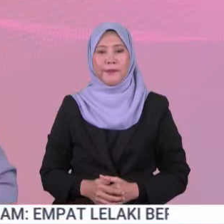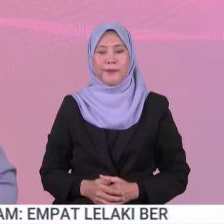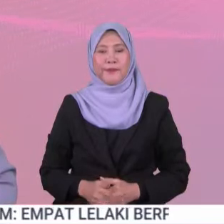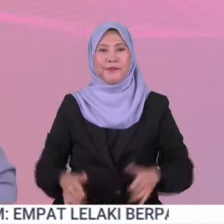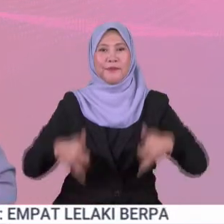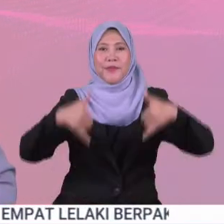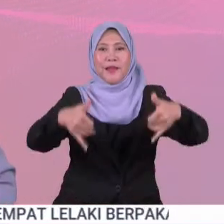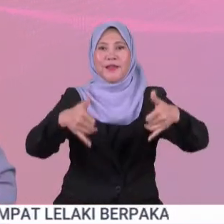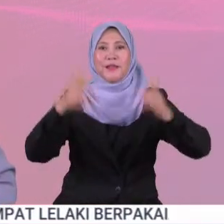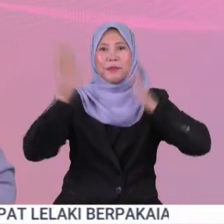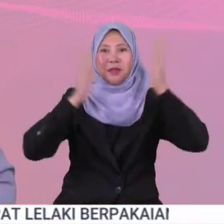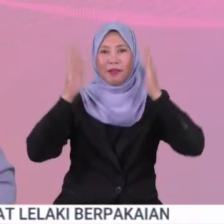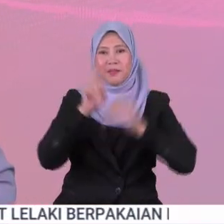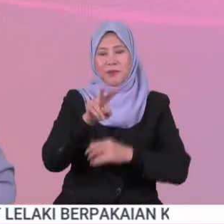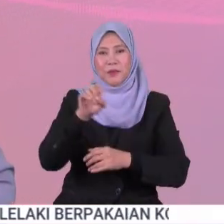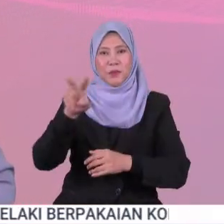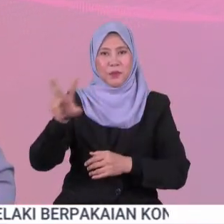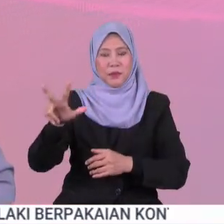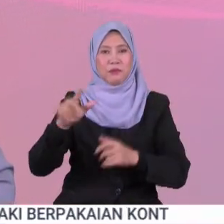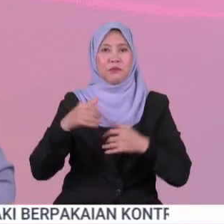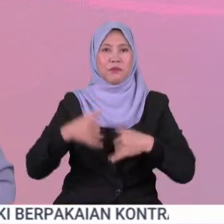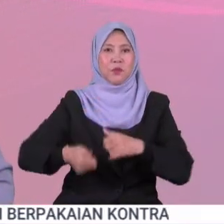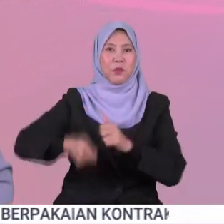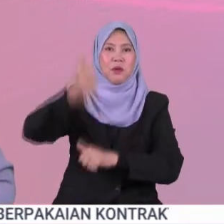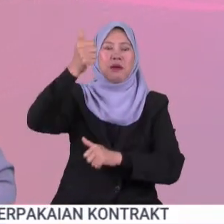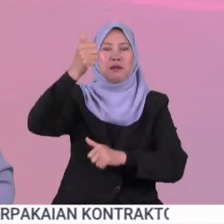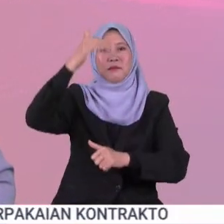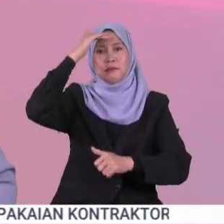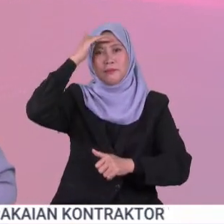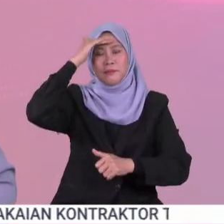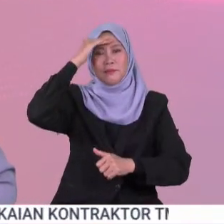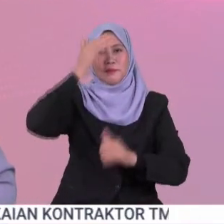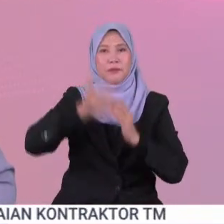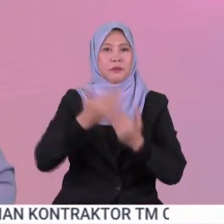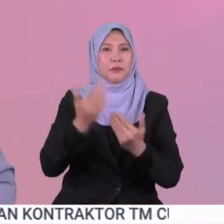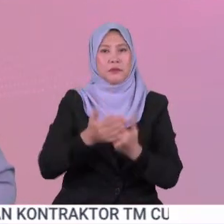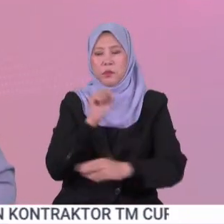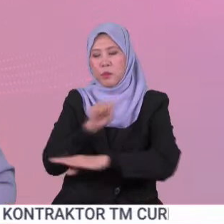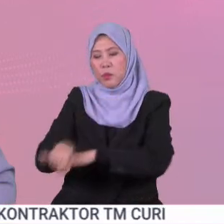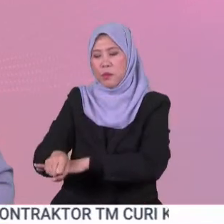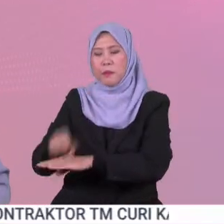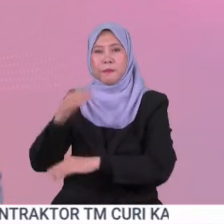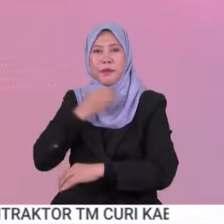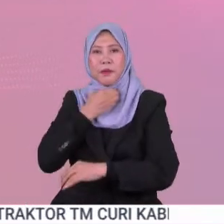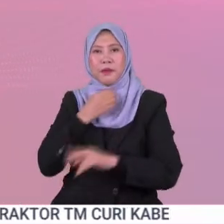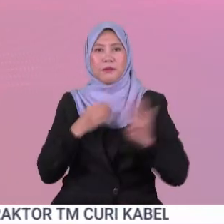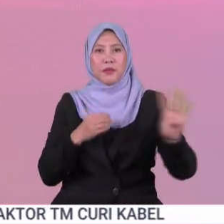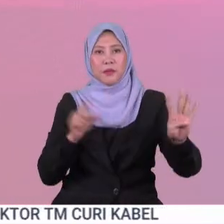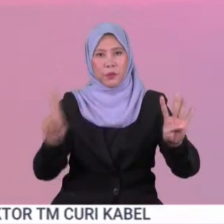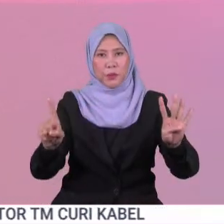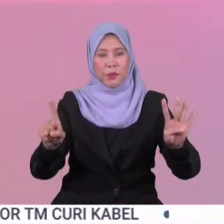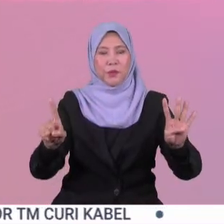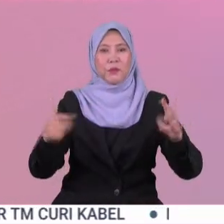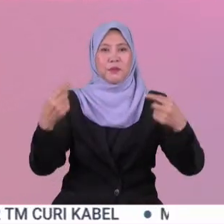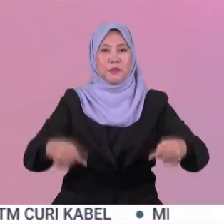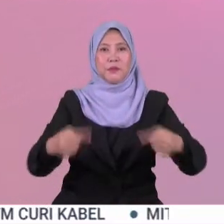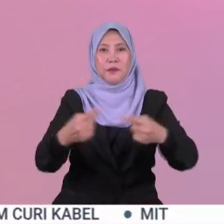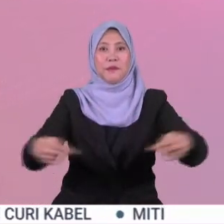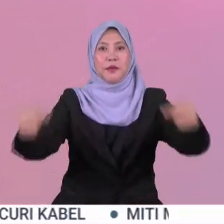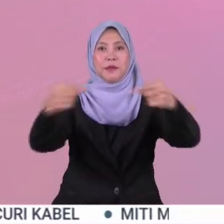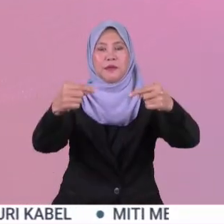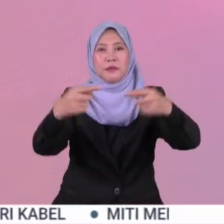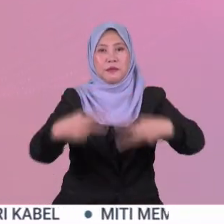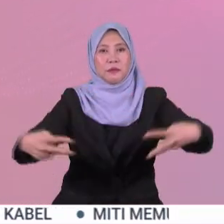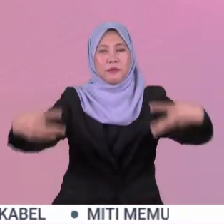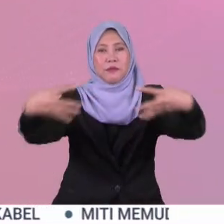Aksi Piala Malaysia 2023, juara bertahan Johor Darul Takzim JDT mudah membenam Perak FC 4-1 pada aksi separuh akhir pertama